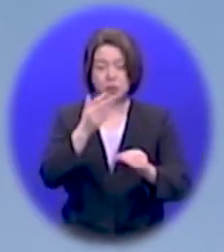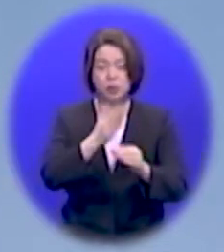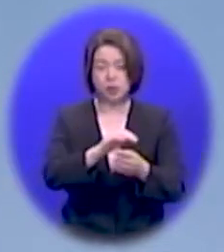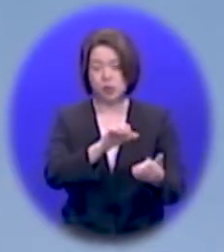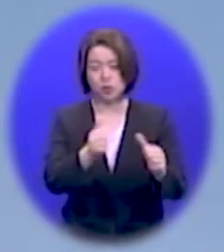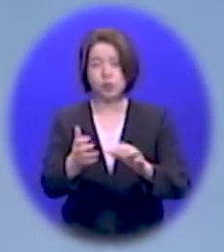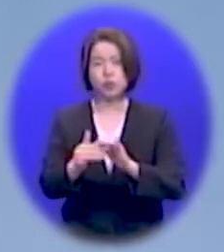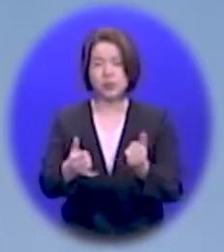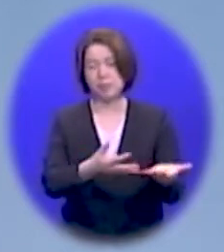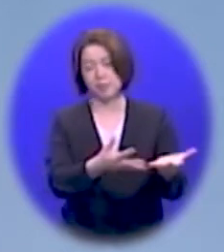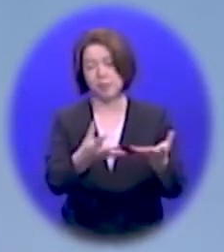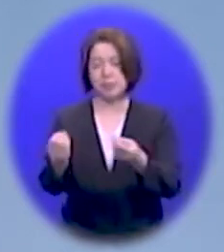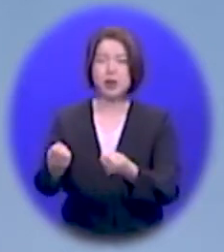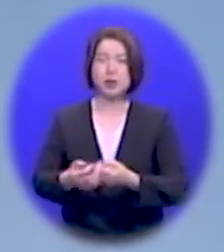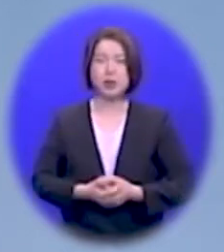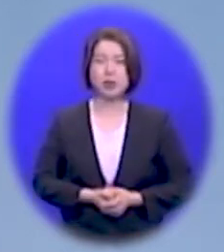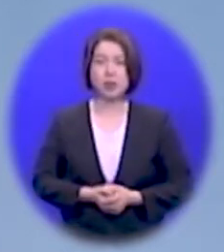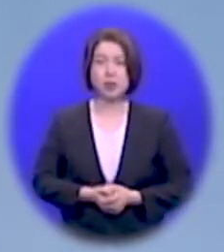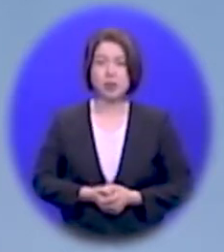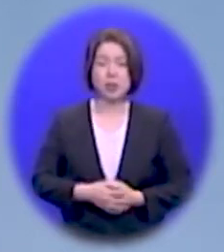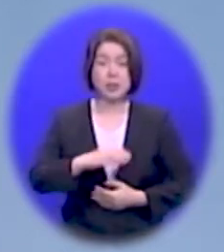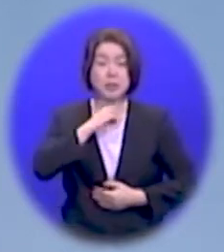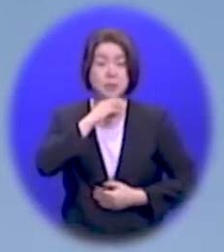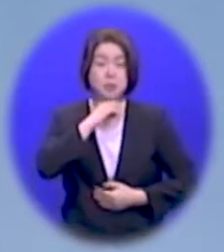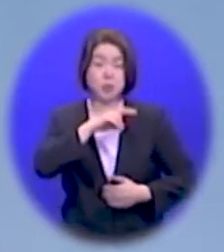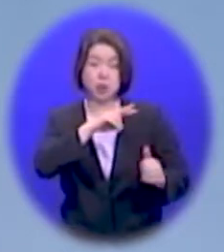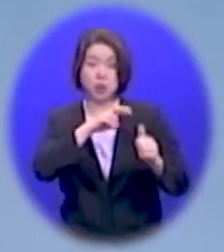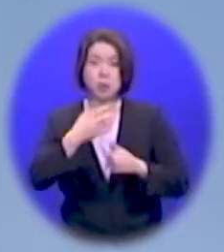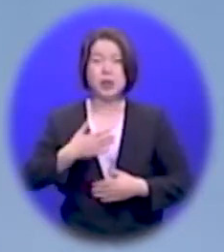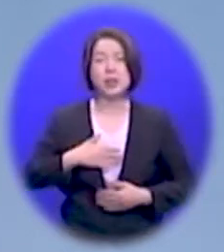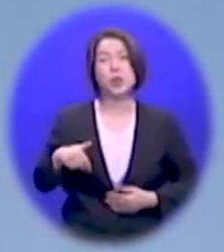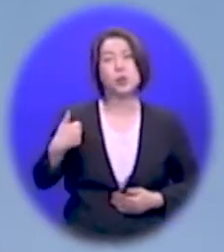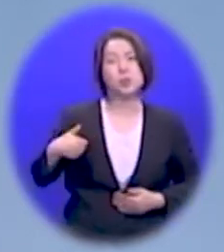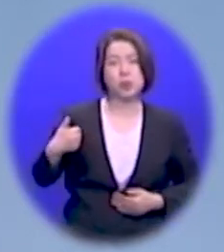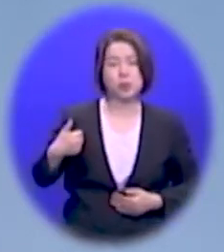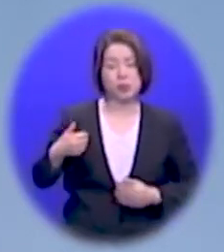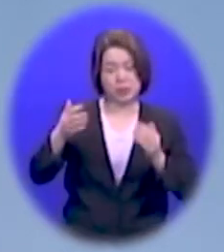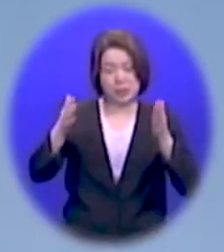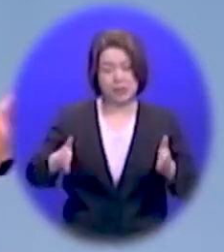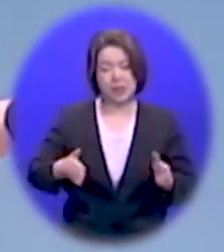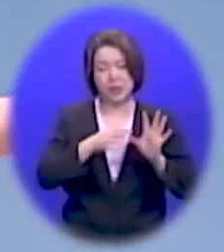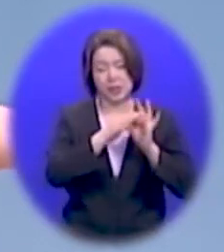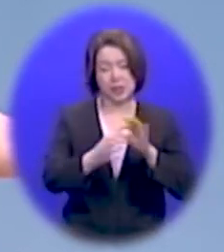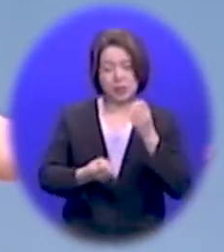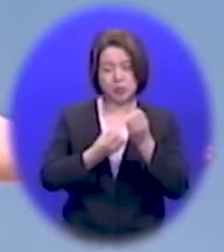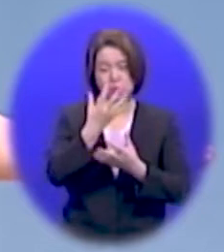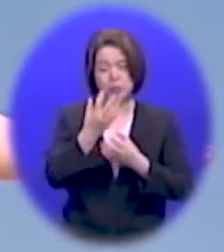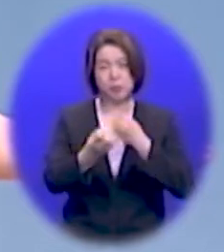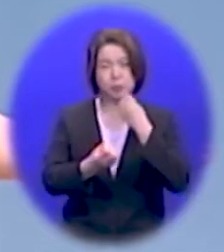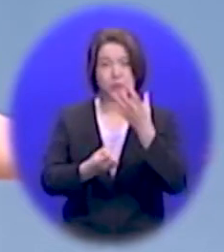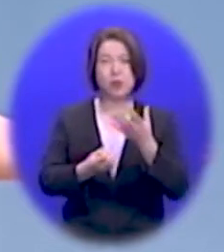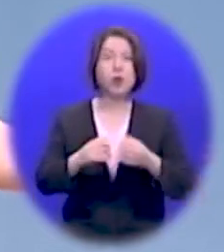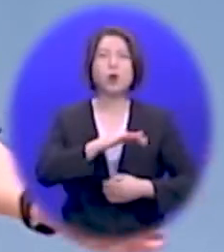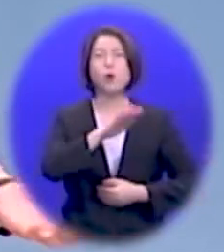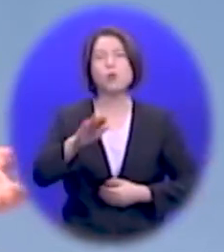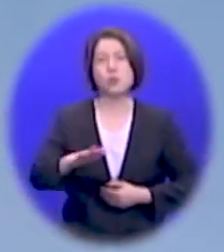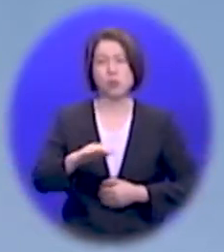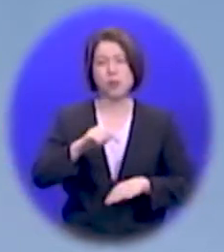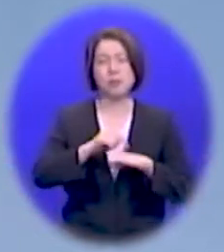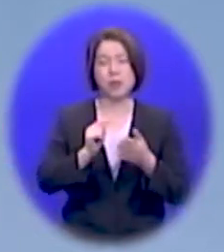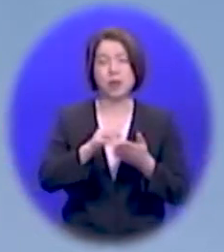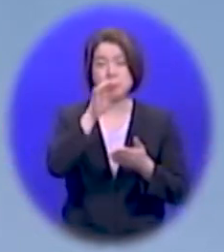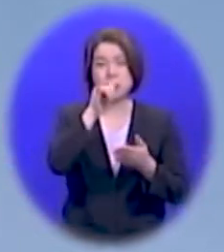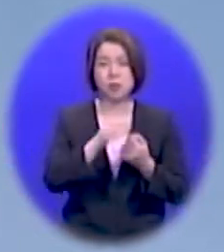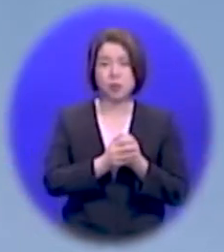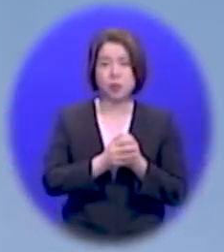하하 불평과 원망이 나도 모르는 사이에 끊임없이 나오는 게 우리 자신이 라 하나님께서